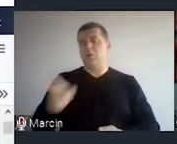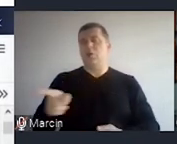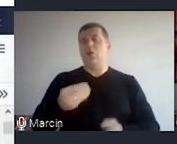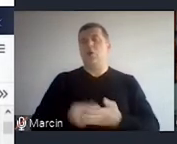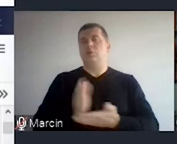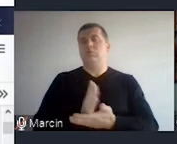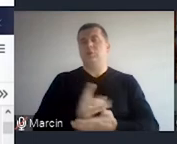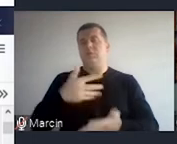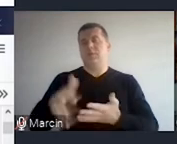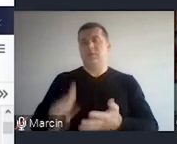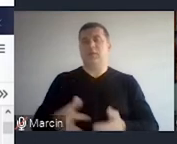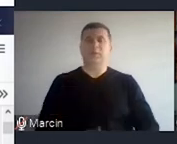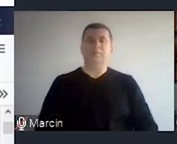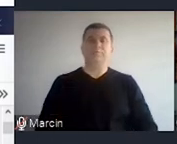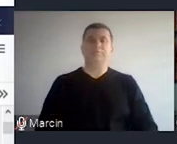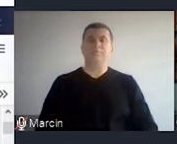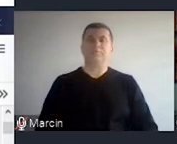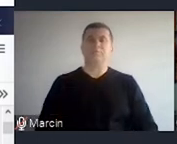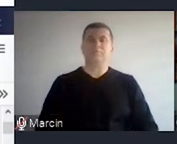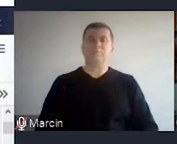pośrednie wydali.